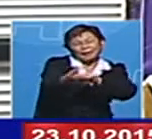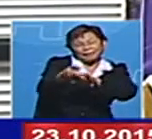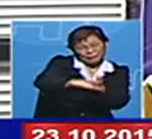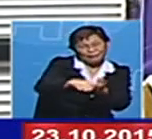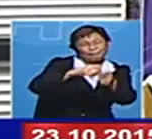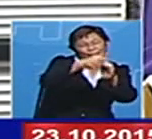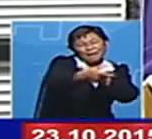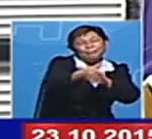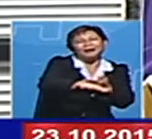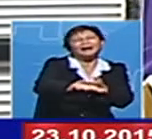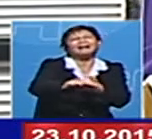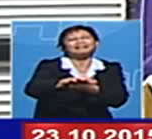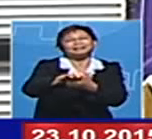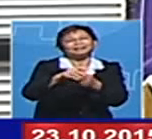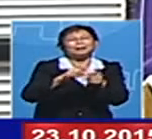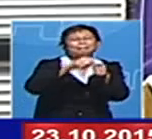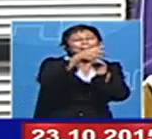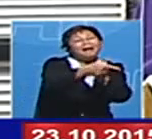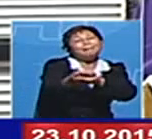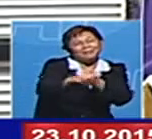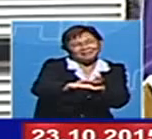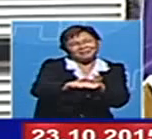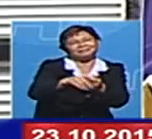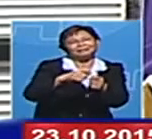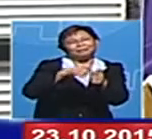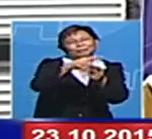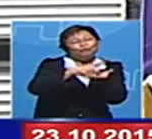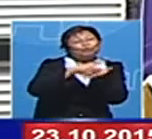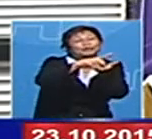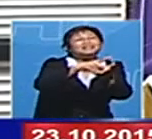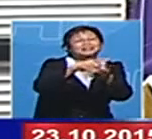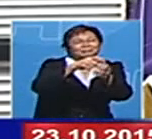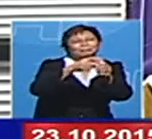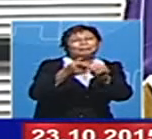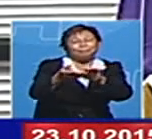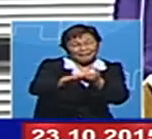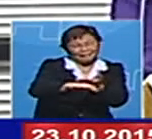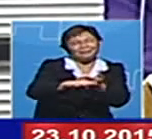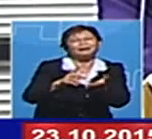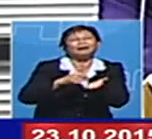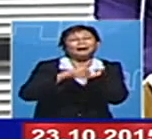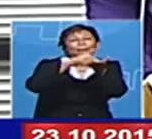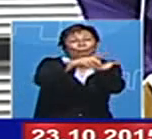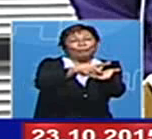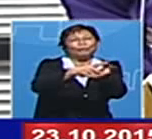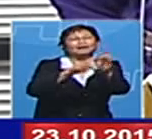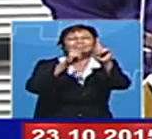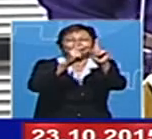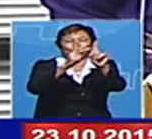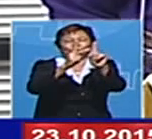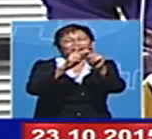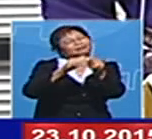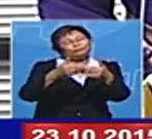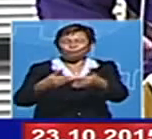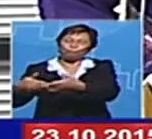kematian kirat sorry minta maaf kirat kematian pula pemberian sebanyak r000